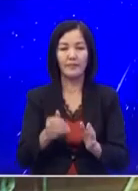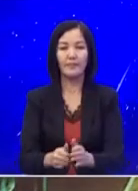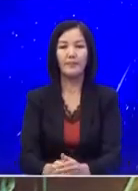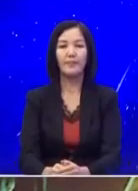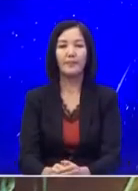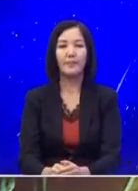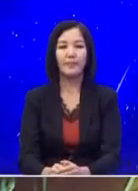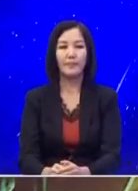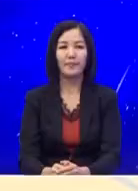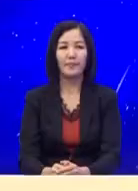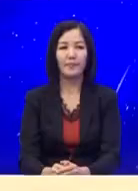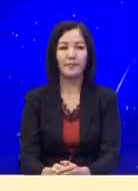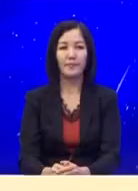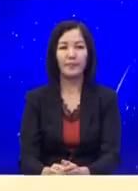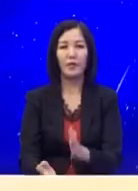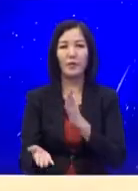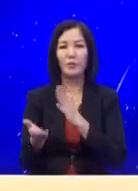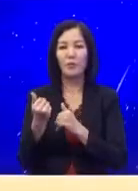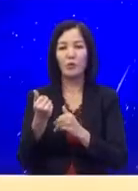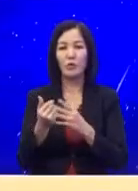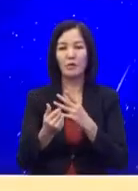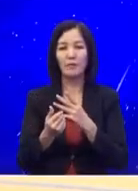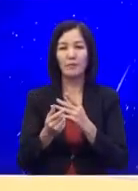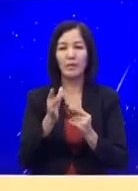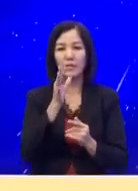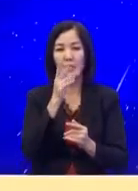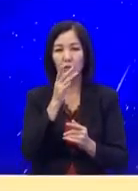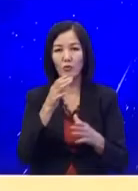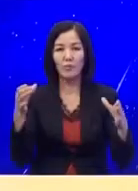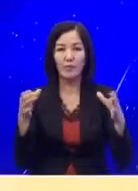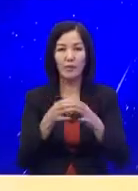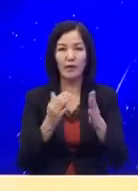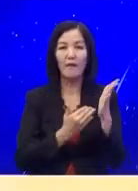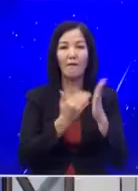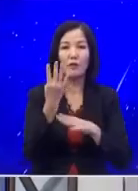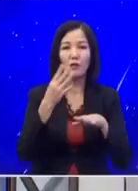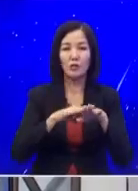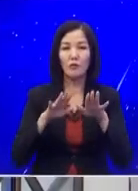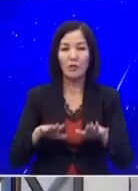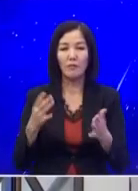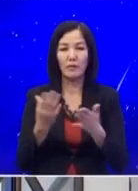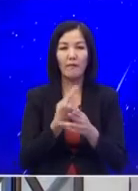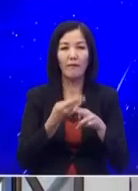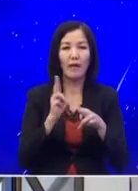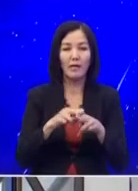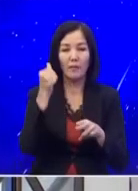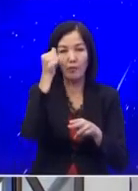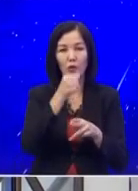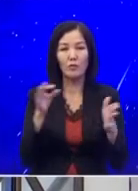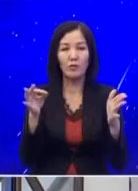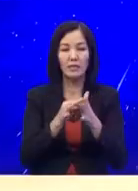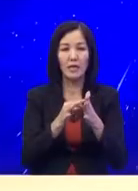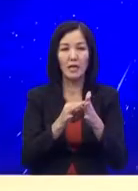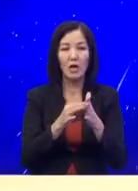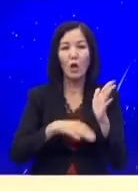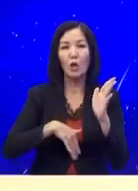Цой. В прошлом сезоне баскетбольная команда СДЮСША в высшей лиге заняла 4-е место. В этом году тренеры ставят перед собой и игроками